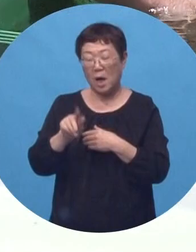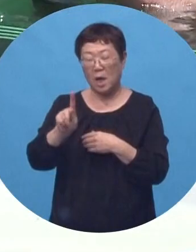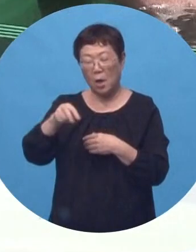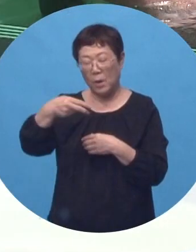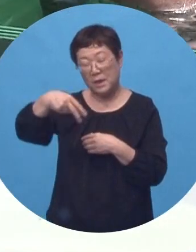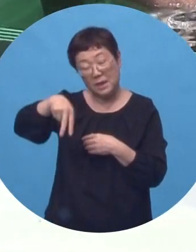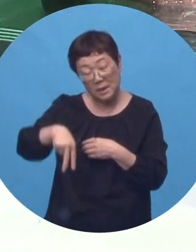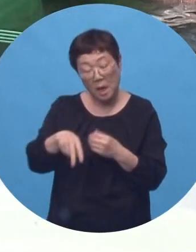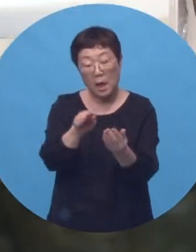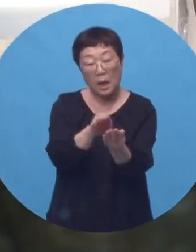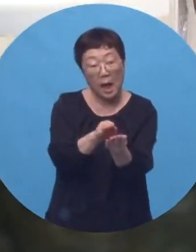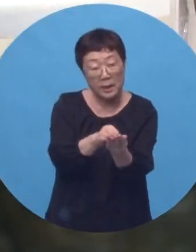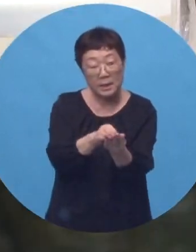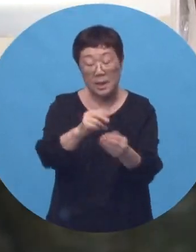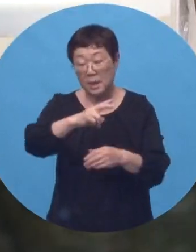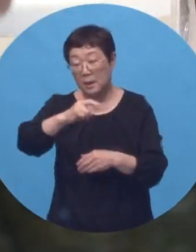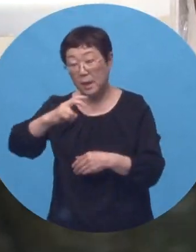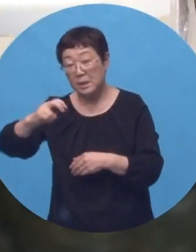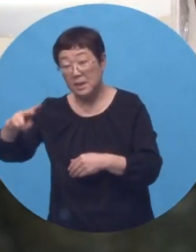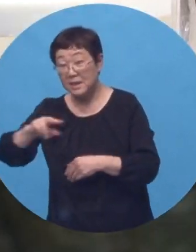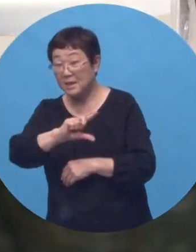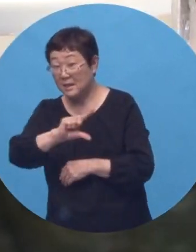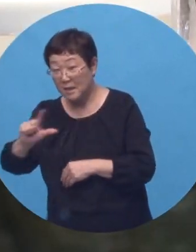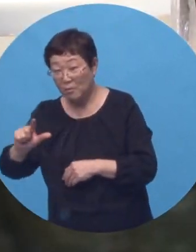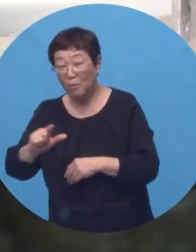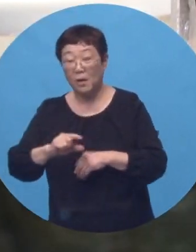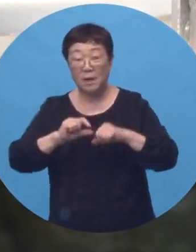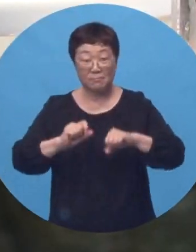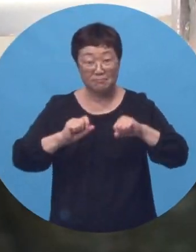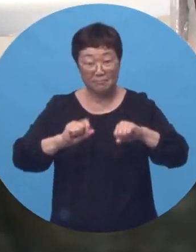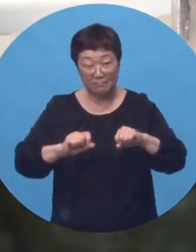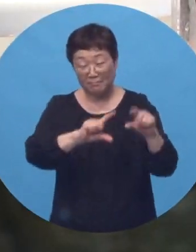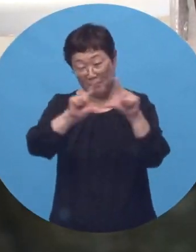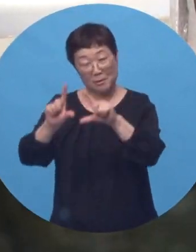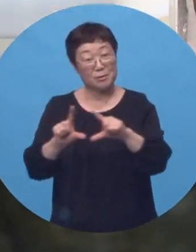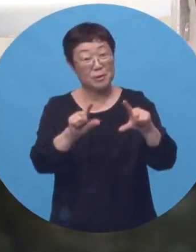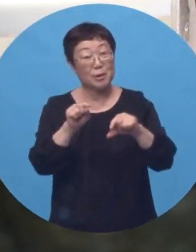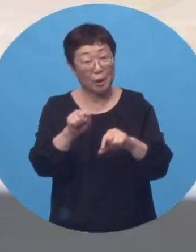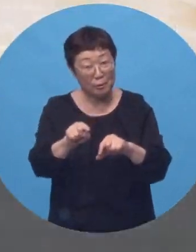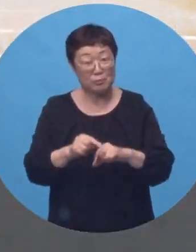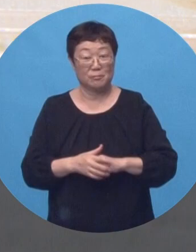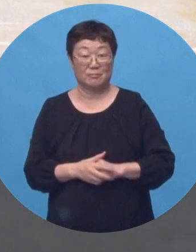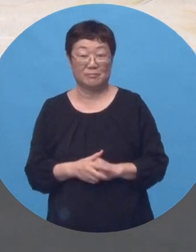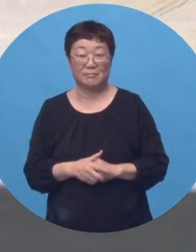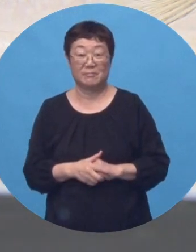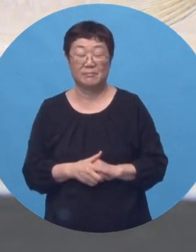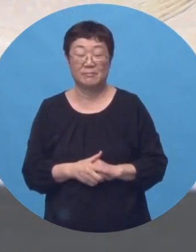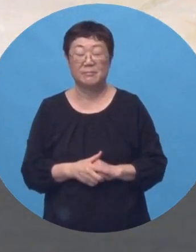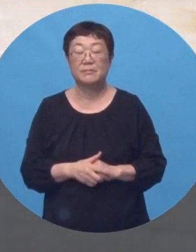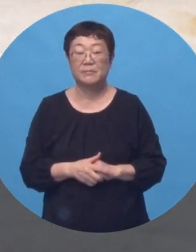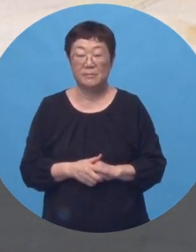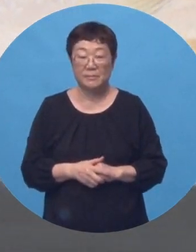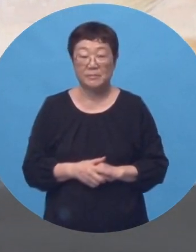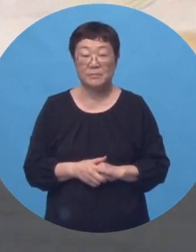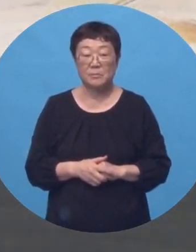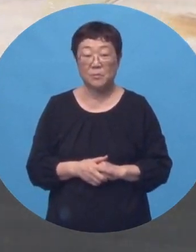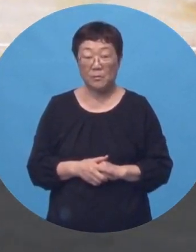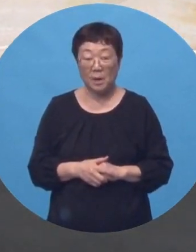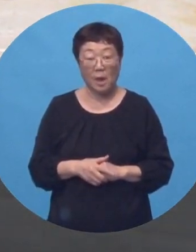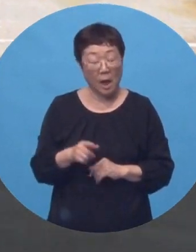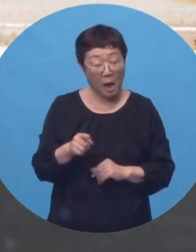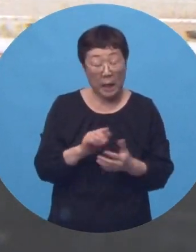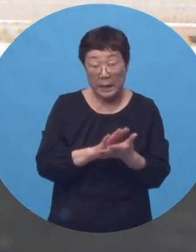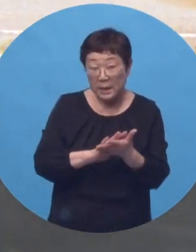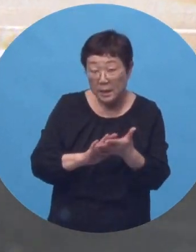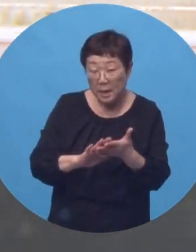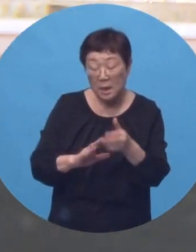などの貝類やテナガエビといった甲殻類など多くの種類の生き物が生息していることから、これほど